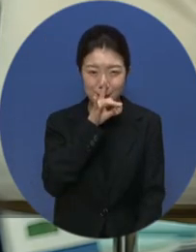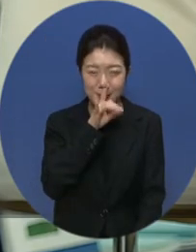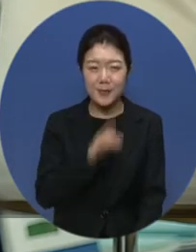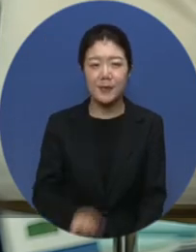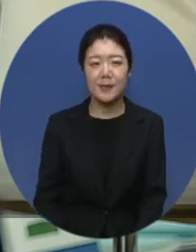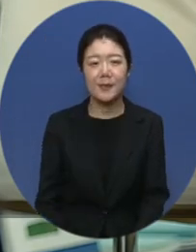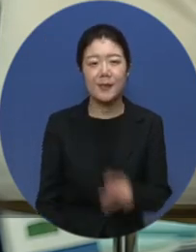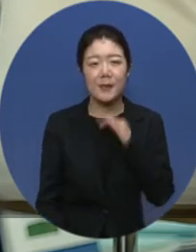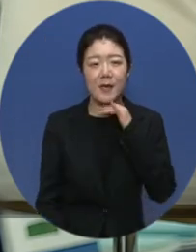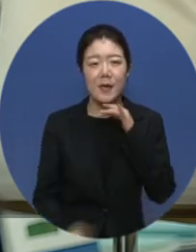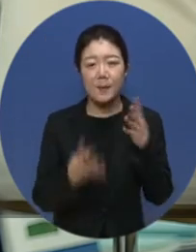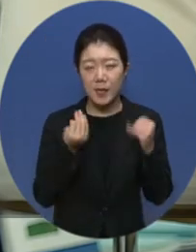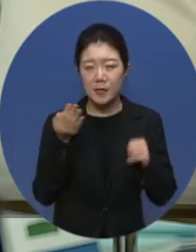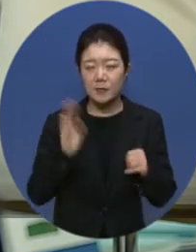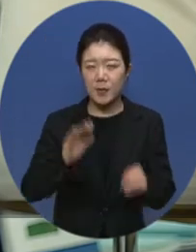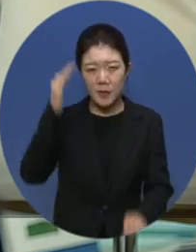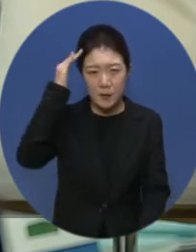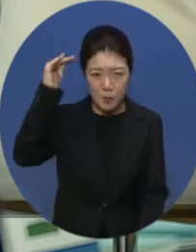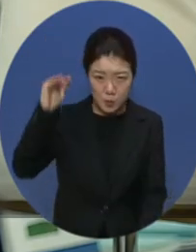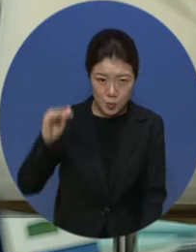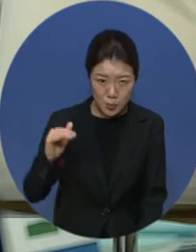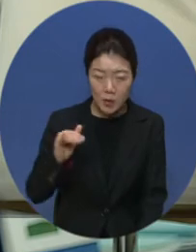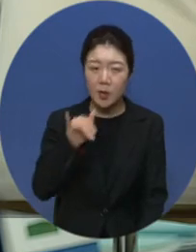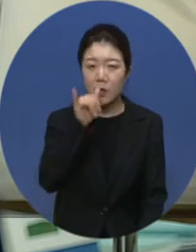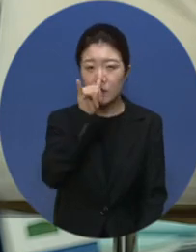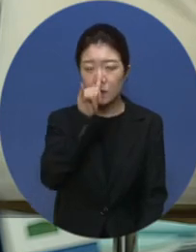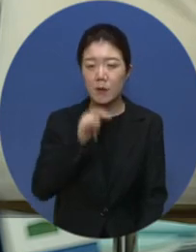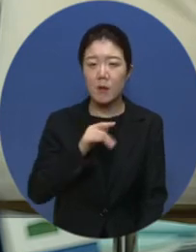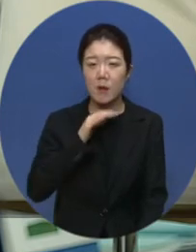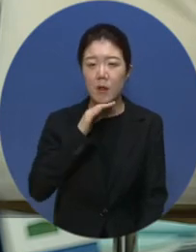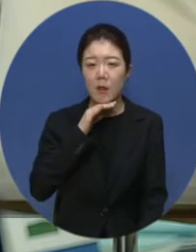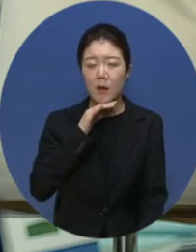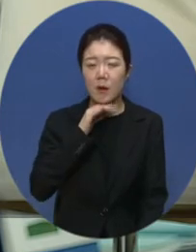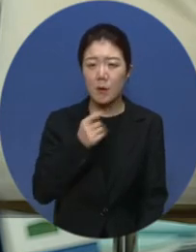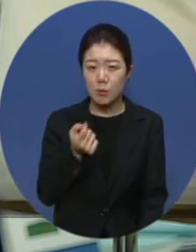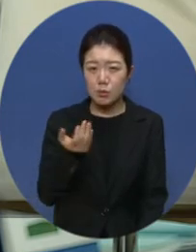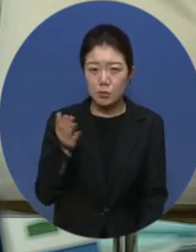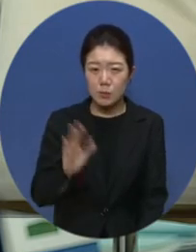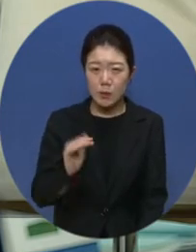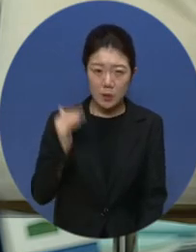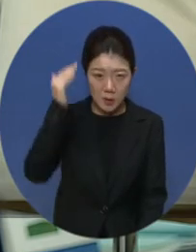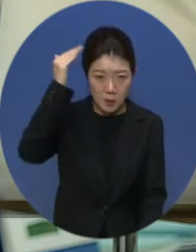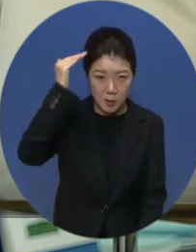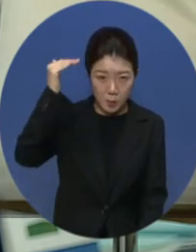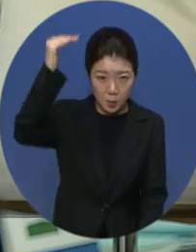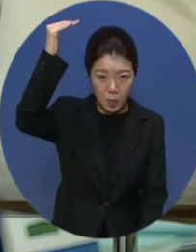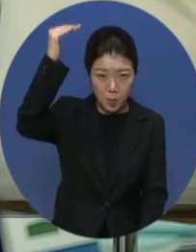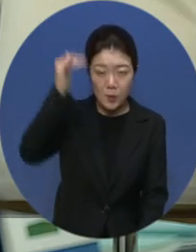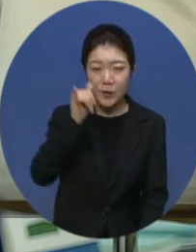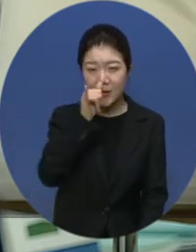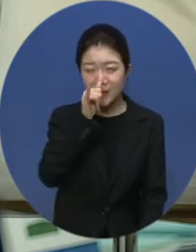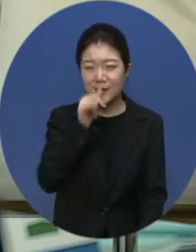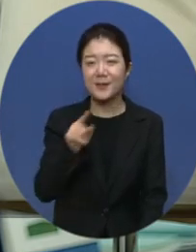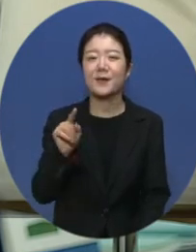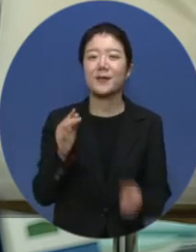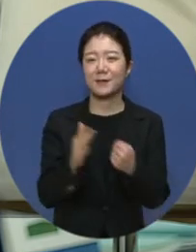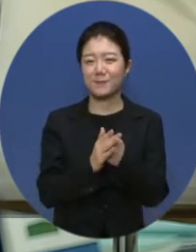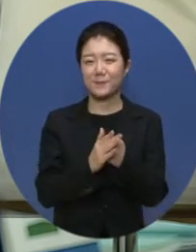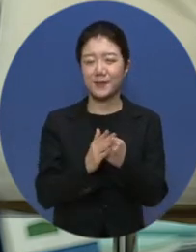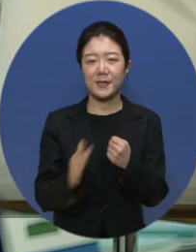그러니까 나이가 많아도 굉장히 작으신 분들도 있고 나이가 뭐 적어도 크신 분들도 있거든요. 그래서 이제 그런 부분들